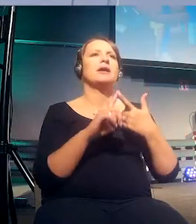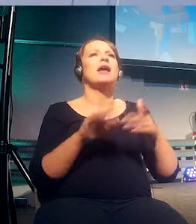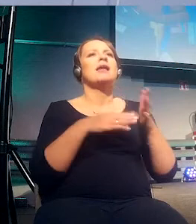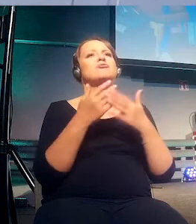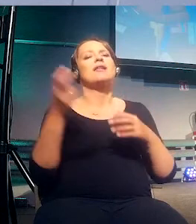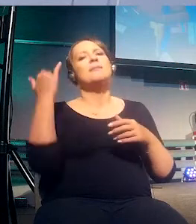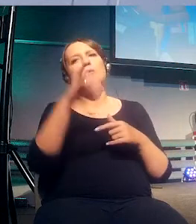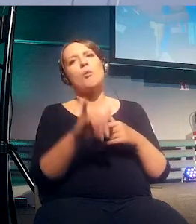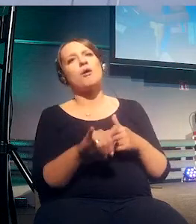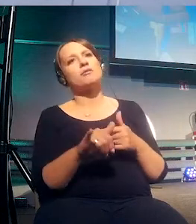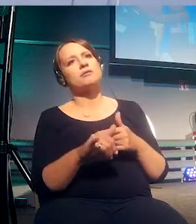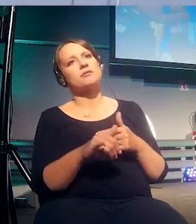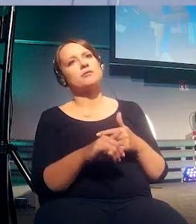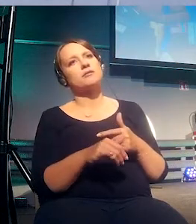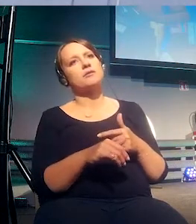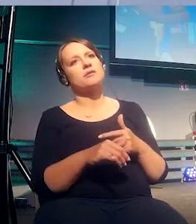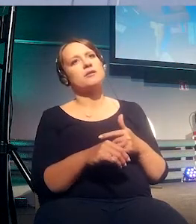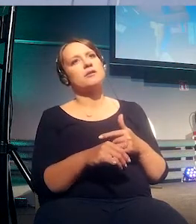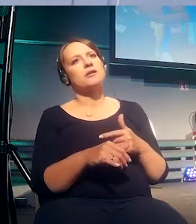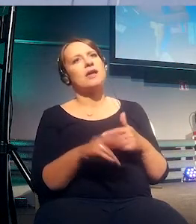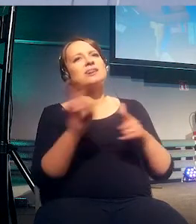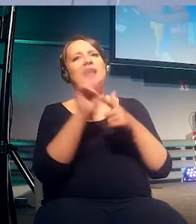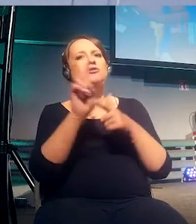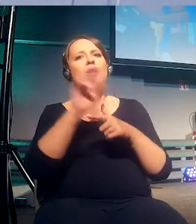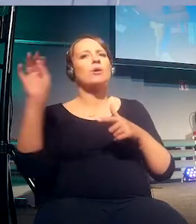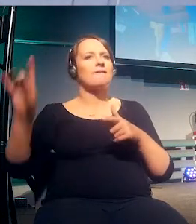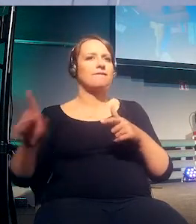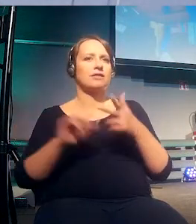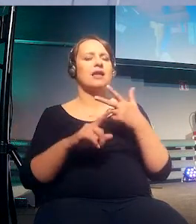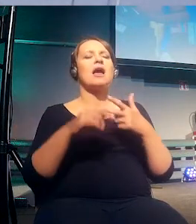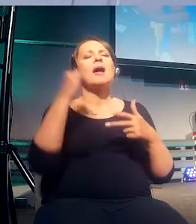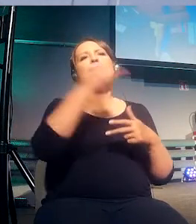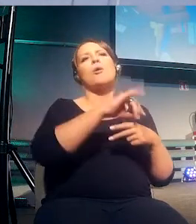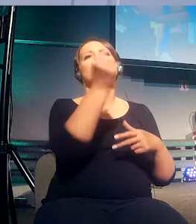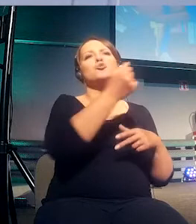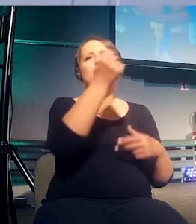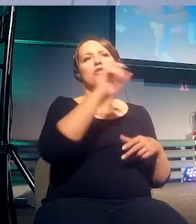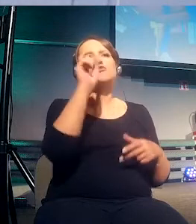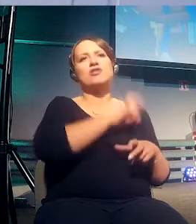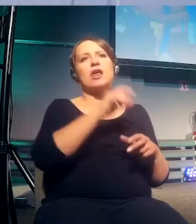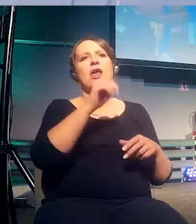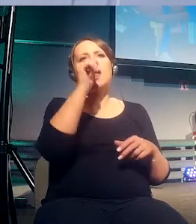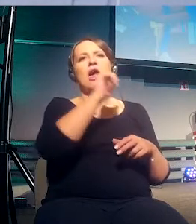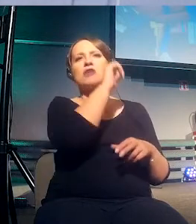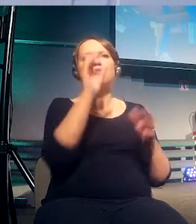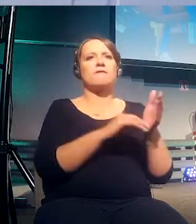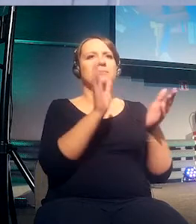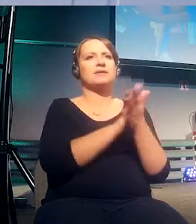typu części technologii. Błąd użytkownika, który nie wiem, źle wpisał hasło albo niewłaściwy